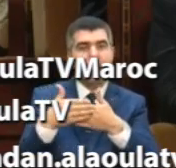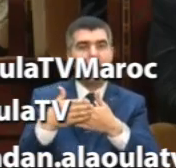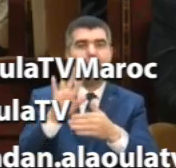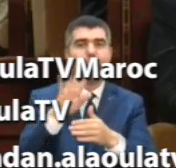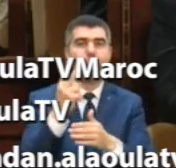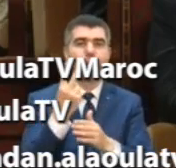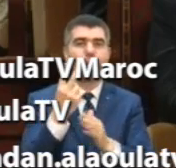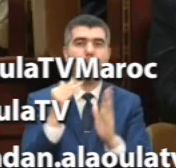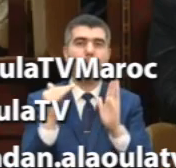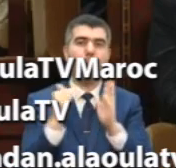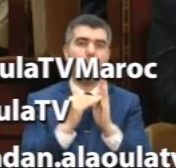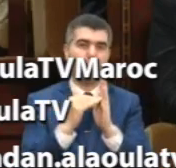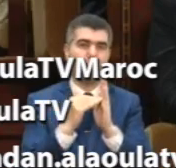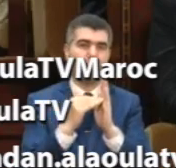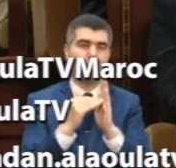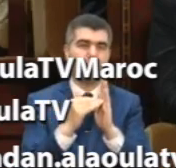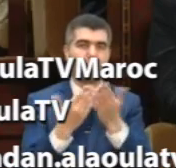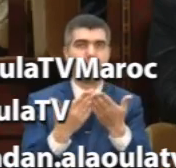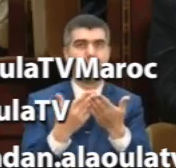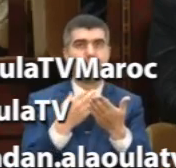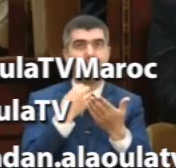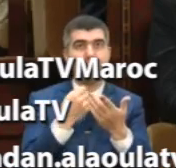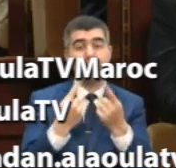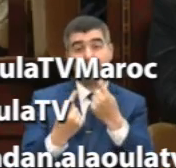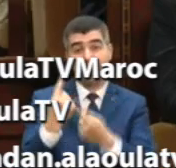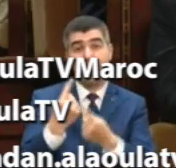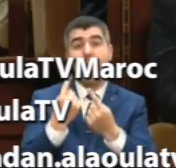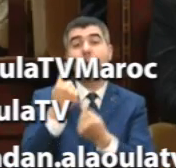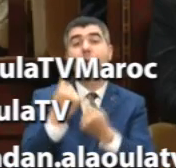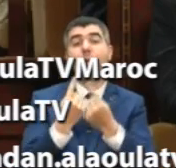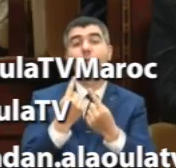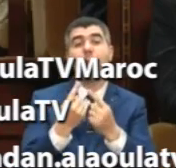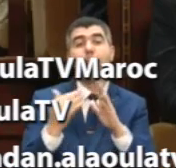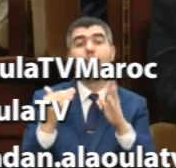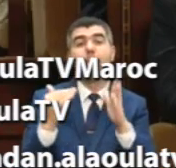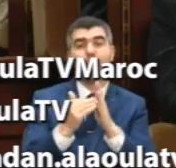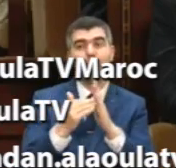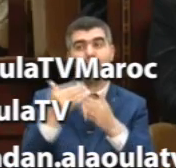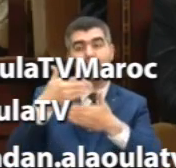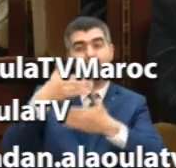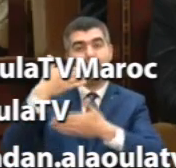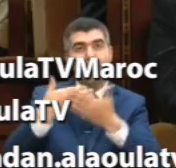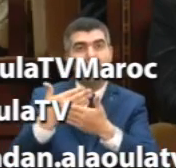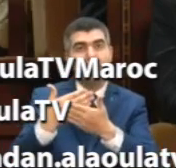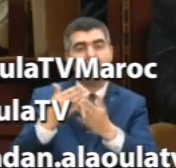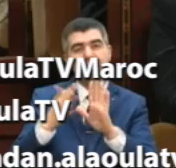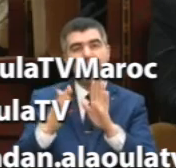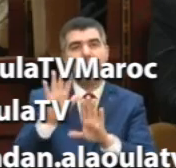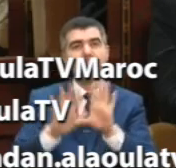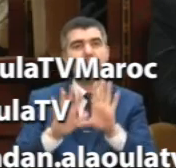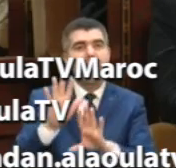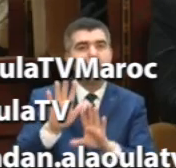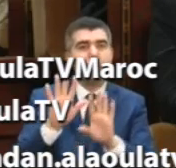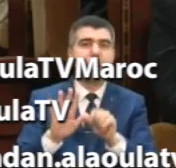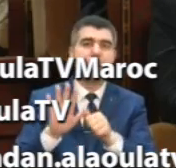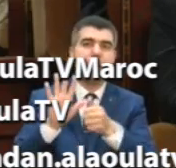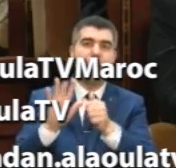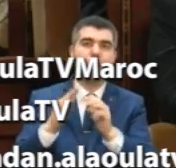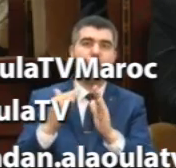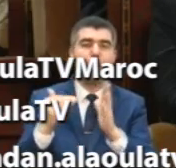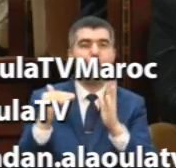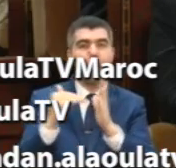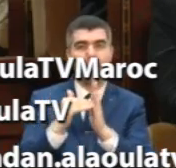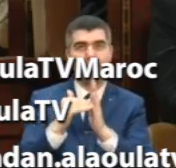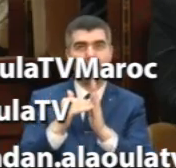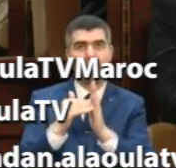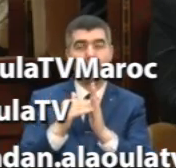مليون. راه السيدة الوزيرة ألوغ كنتي تقاموا عليهم ب 11 مليون وقل، على الأقل دار واحد 15 ولا 16 مليون. راه السيدة الوزيرة أنتم